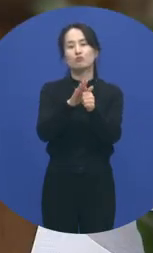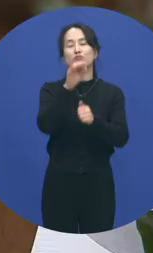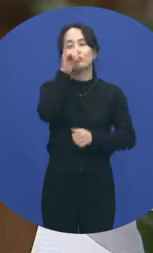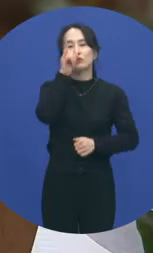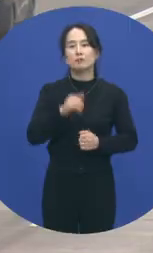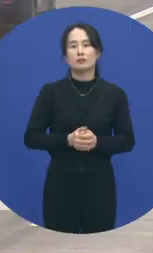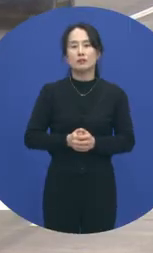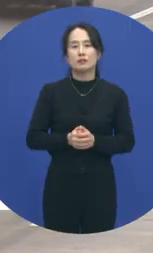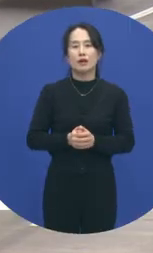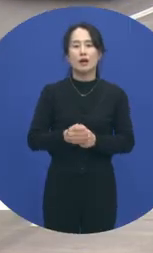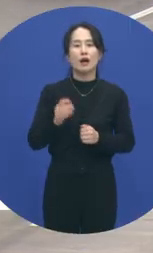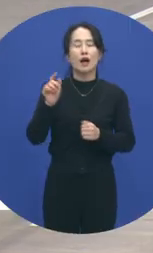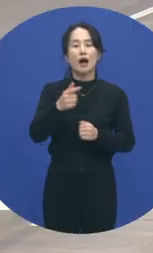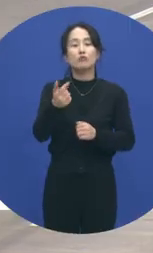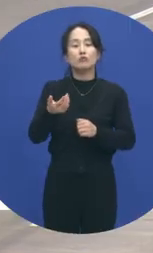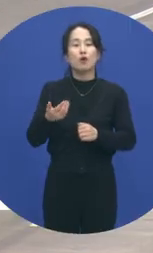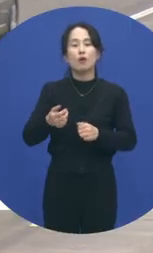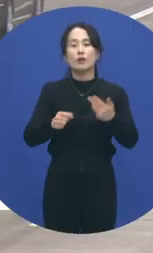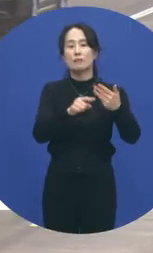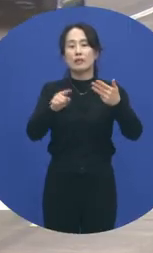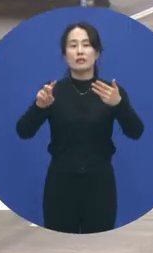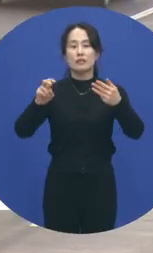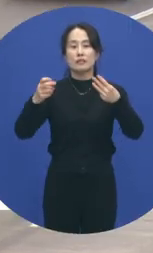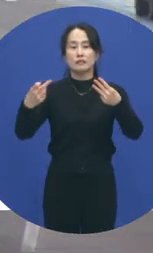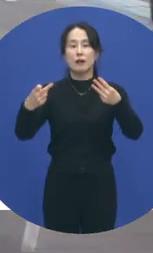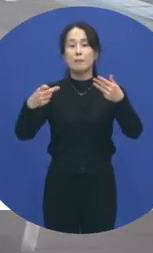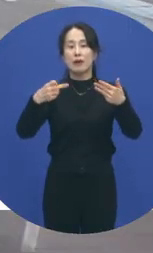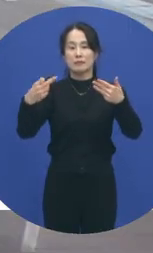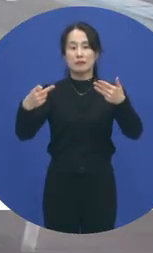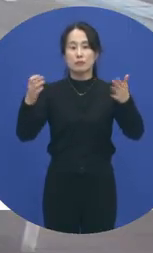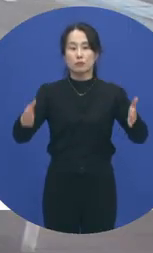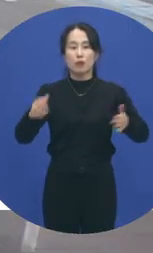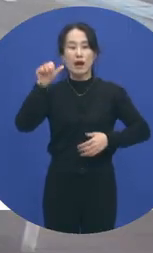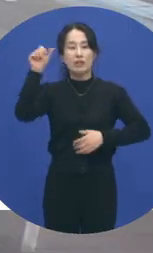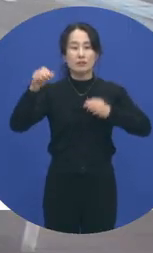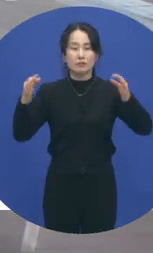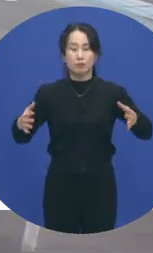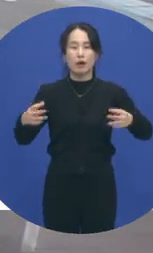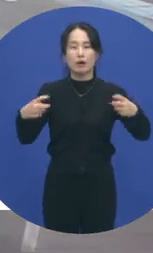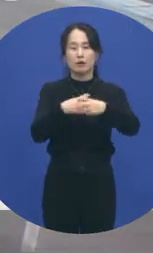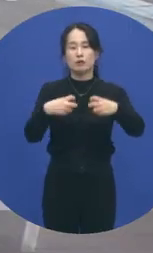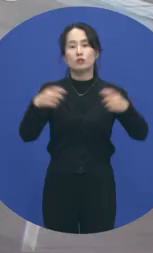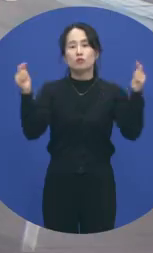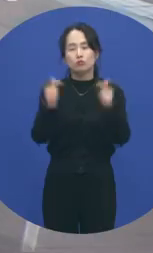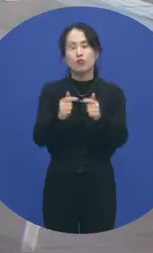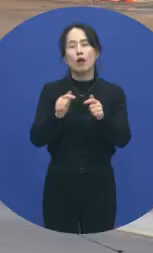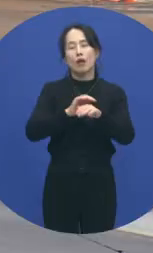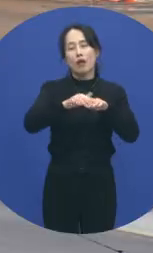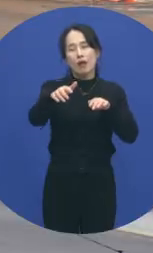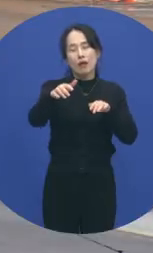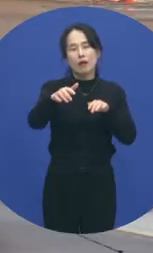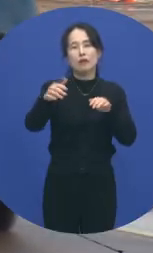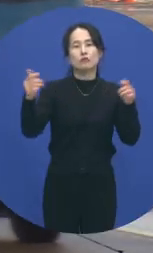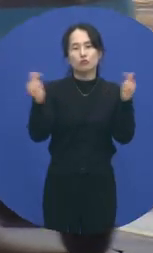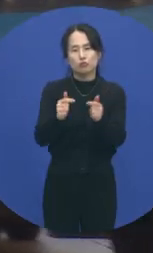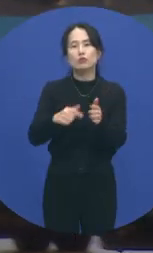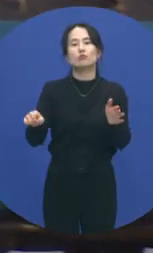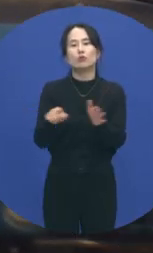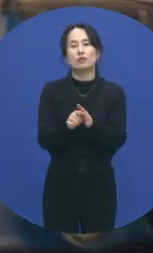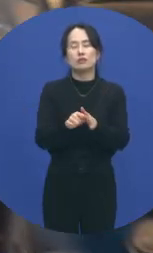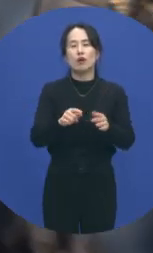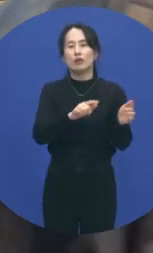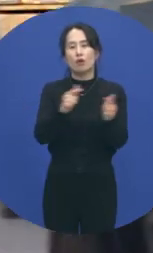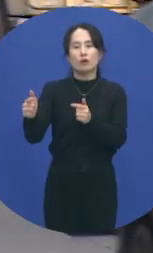실시합니다. 연휴 하루 전인 8일부터 12일까지 닷새 동안 귀경길과 귀성길 정체 해소를 위한 다양한 정책을